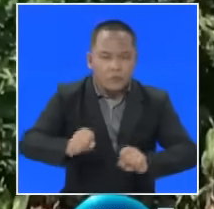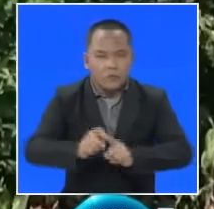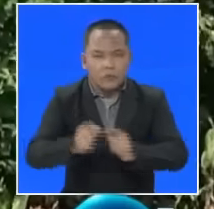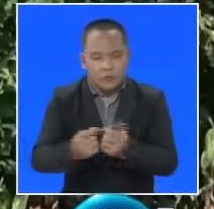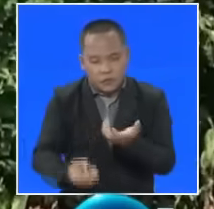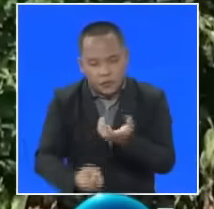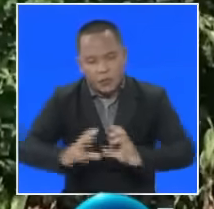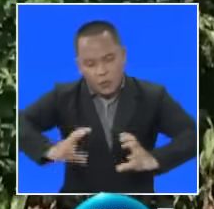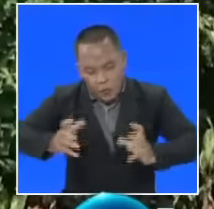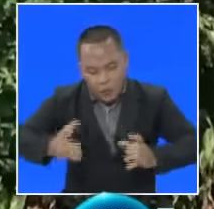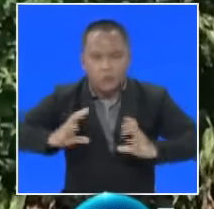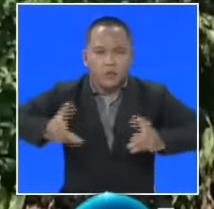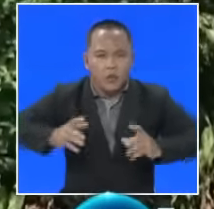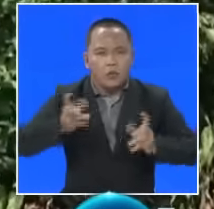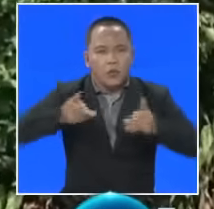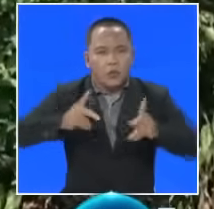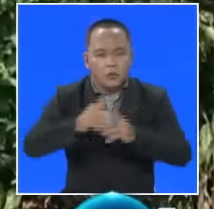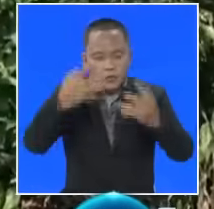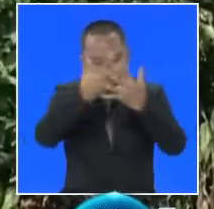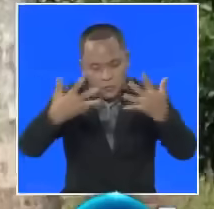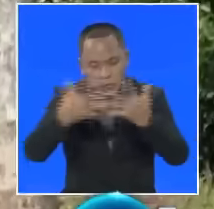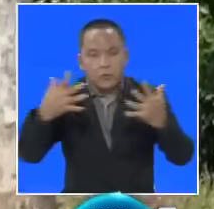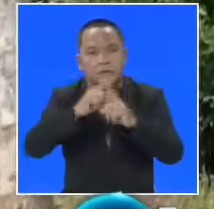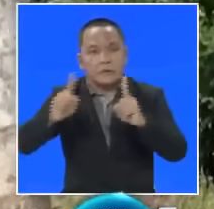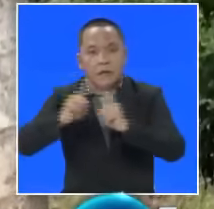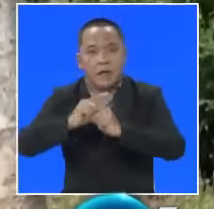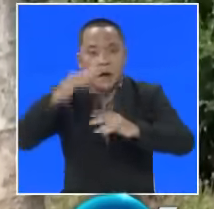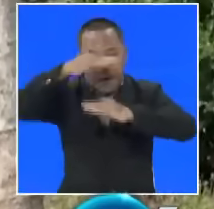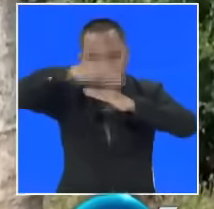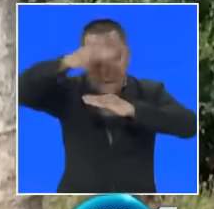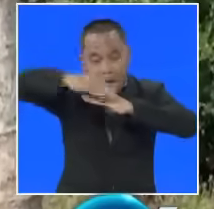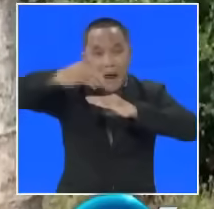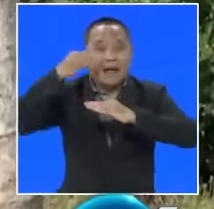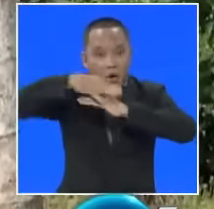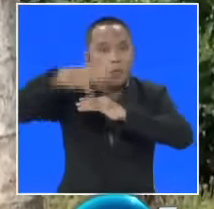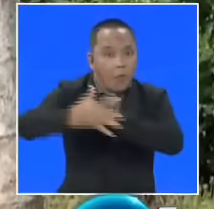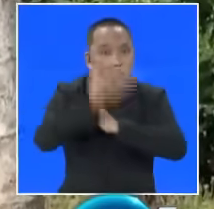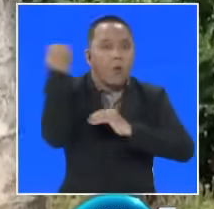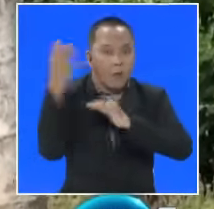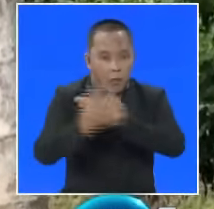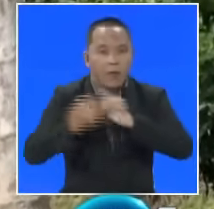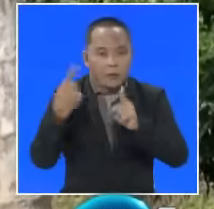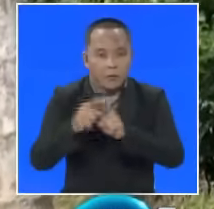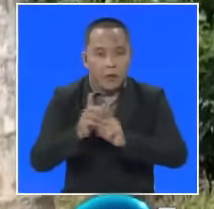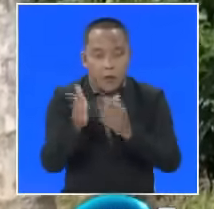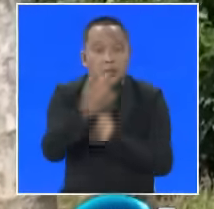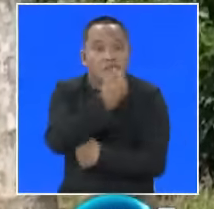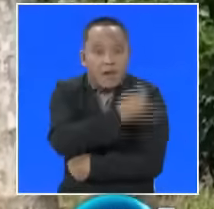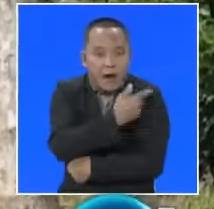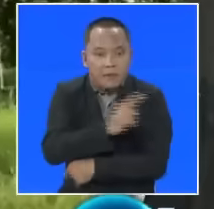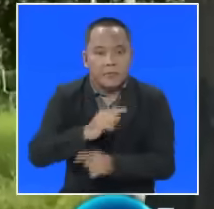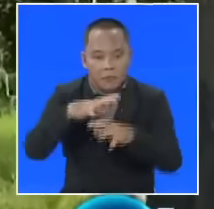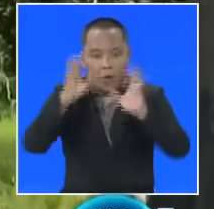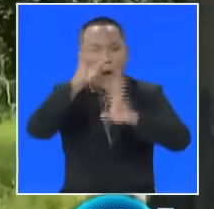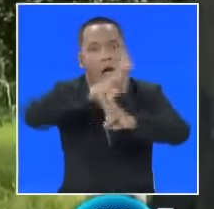ระทะล้อรถสิบล้อเหล็กรั้วประตูแม้แต่กระเบื้องมุงหลังคาบ้านคุณผู้ชมนี่ดูสิอันนี้ห้องน้ำนะ ค่ะ ไม่